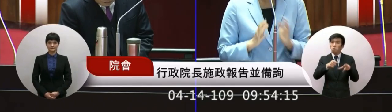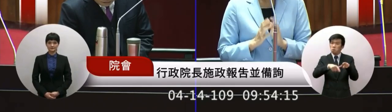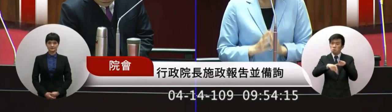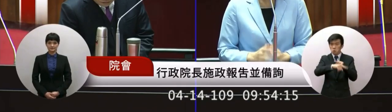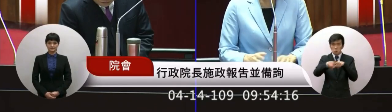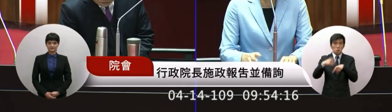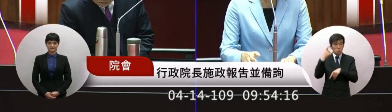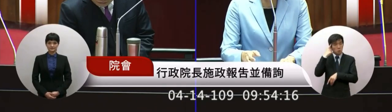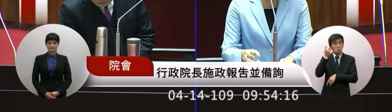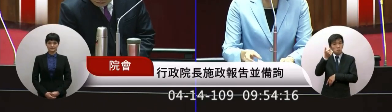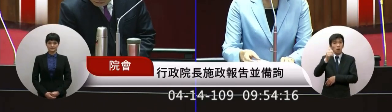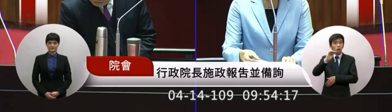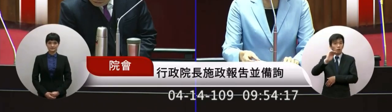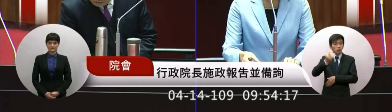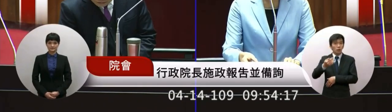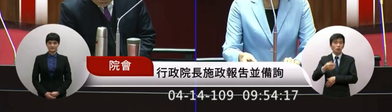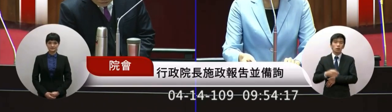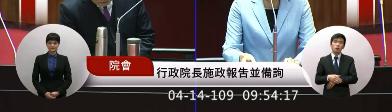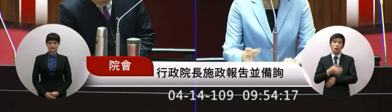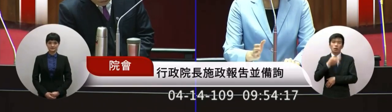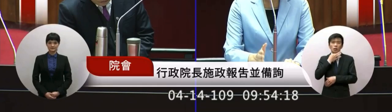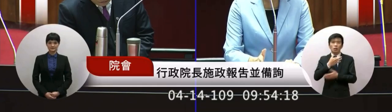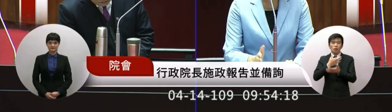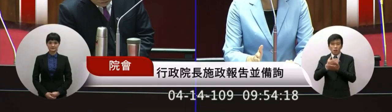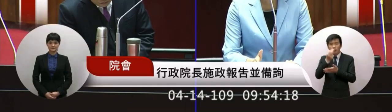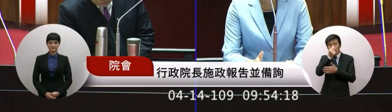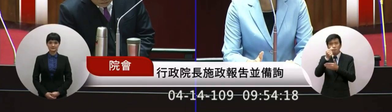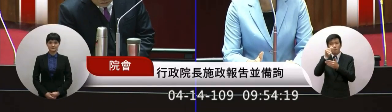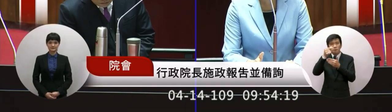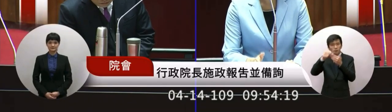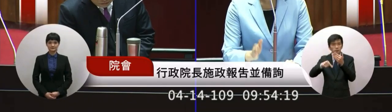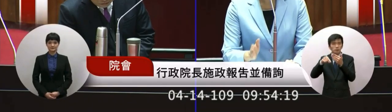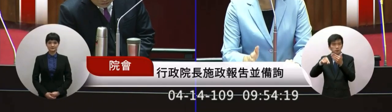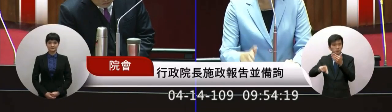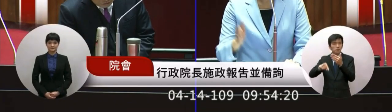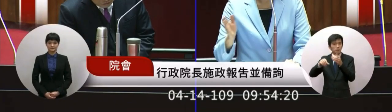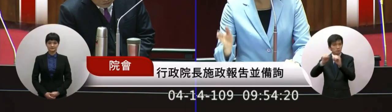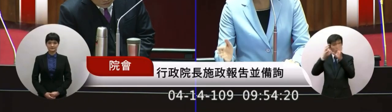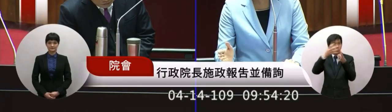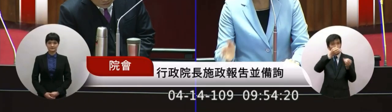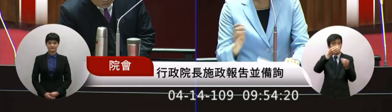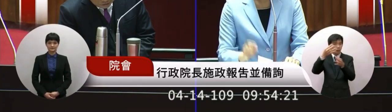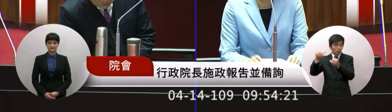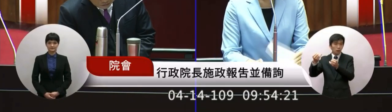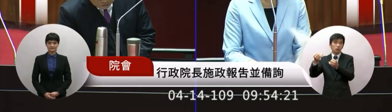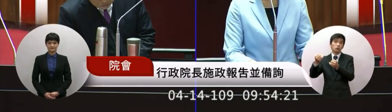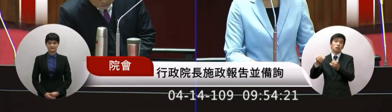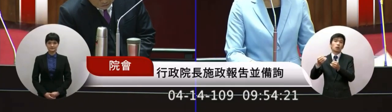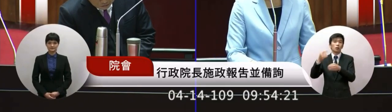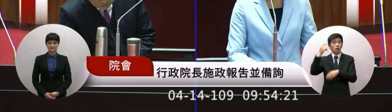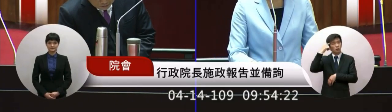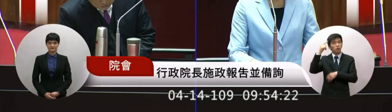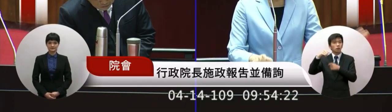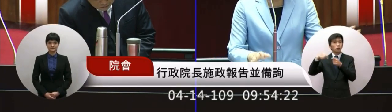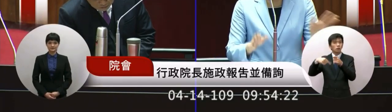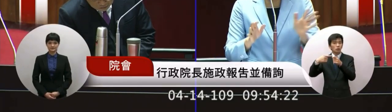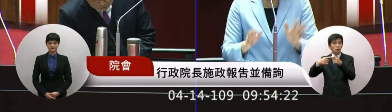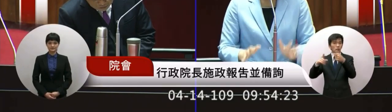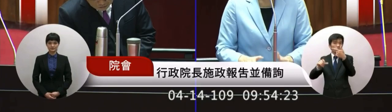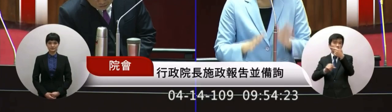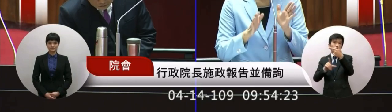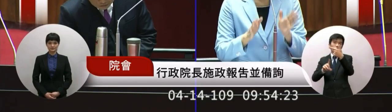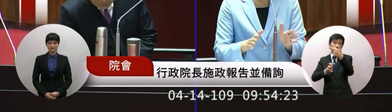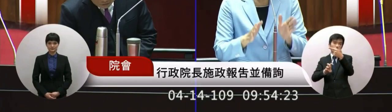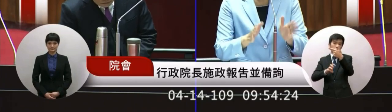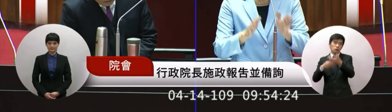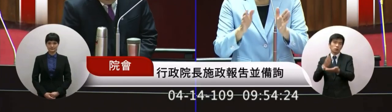只是我们的振兴特别条例第19条的实施期间，直到 明年6月30号。好，我